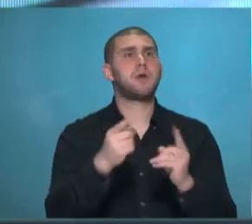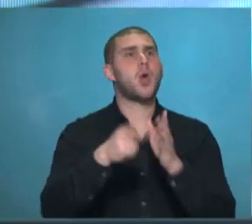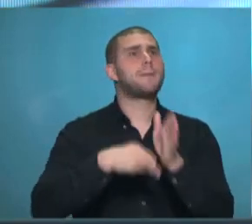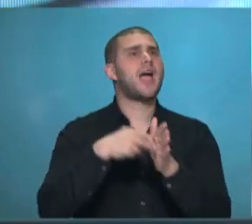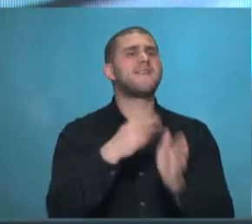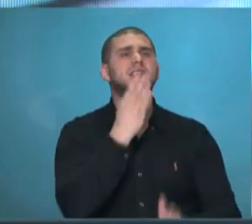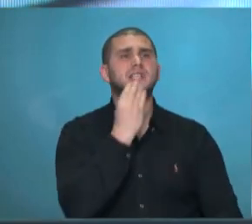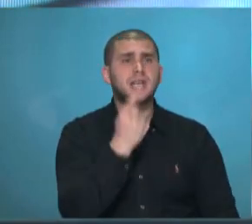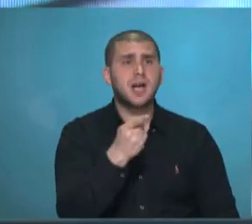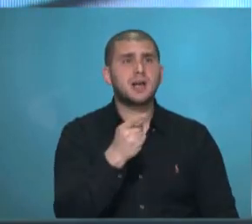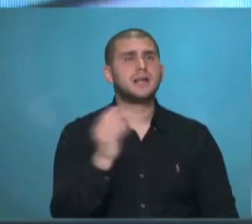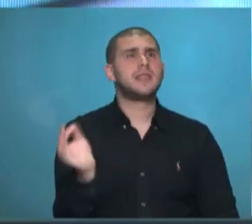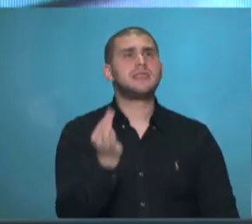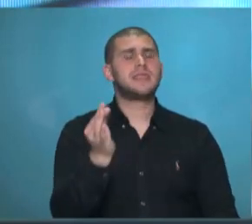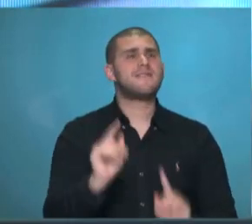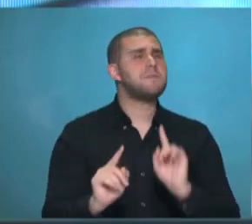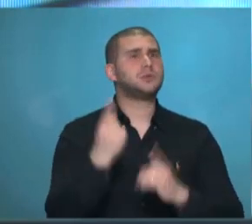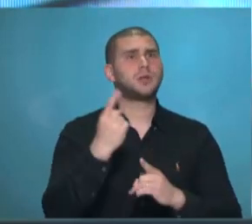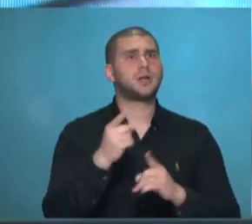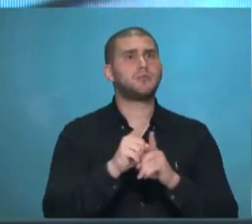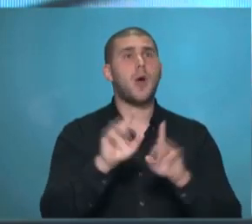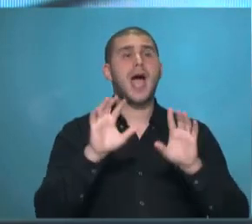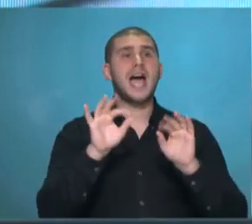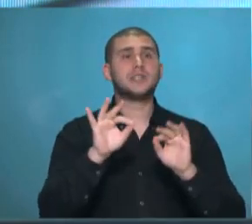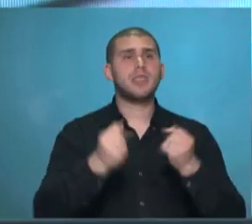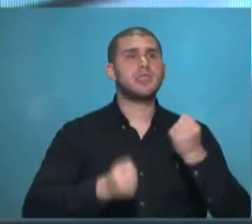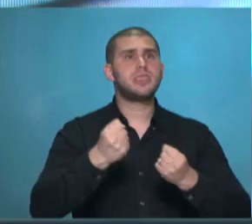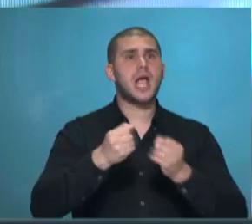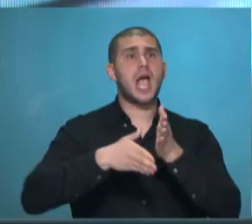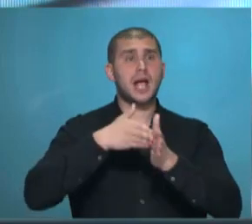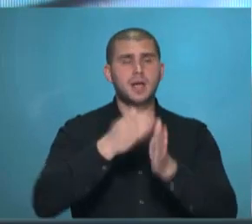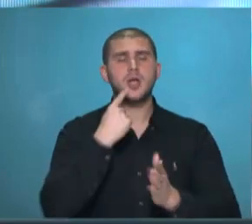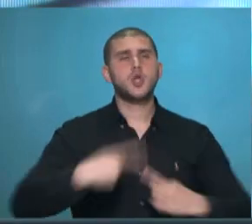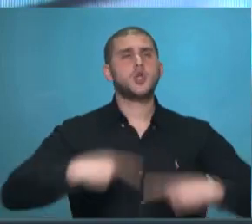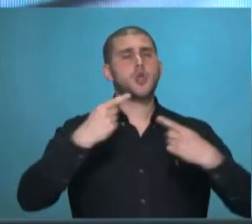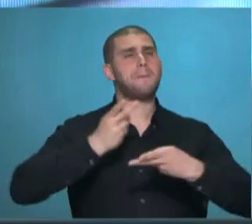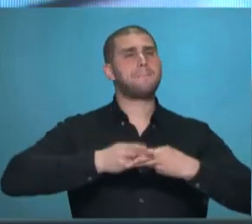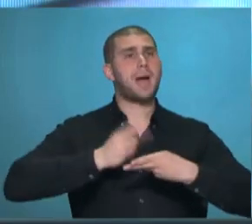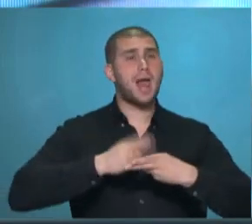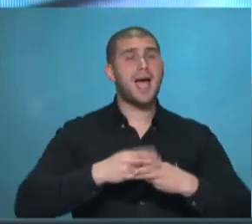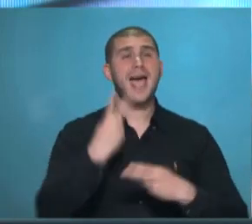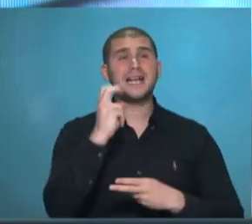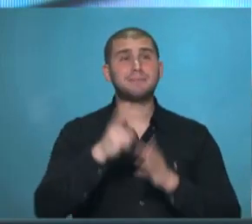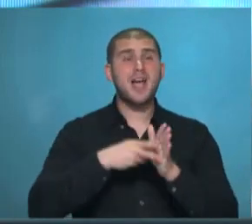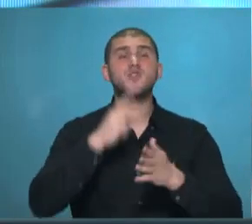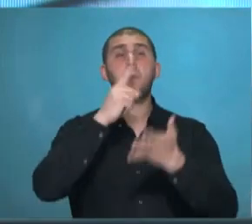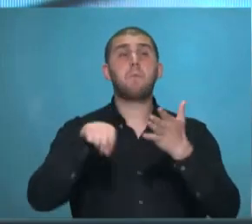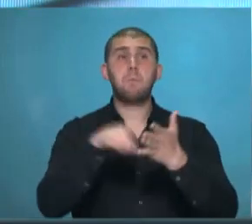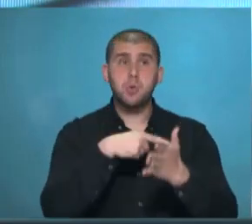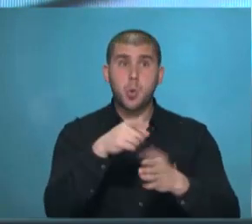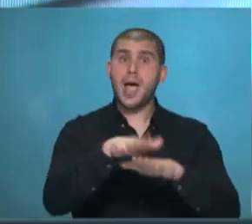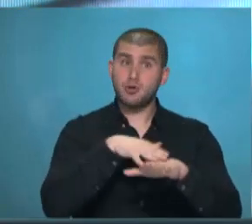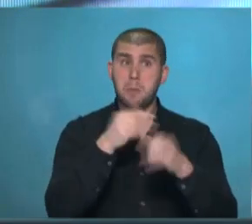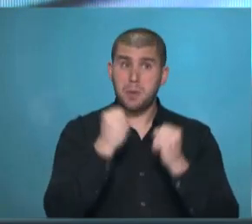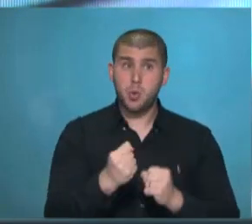ישראל? נגיף מסתורי תקף עשרות נהגי קטר והם הצהירו על יום מחלה. 20 רכבות בוטלו היום, בטח הרגשתם,